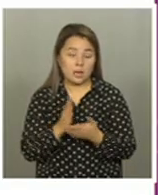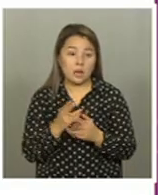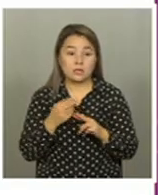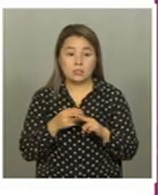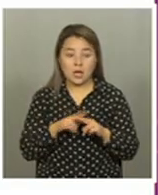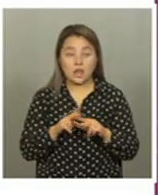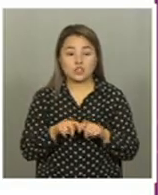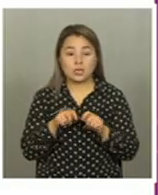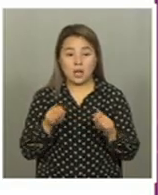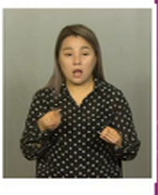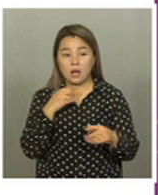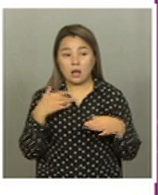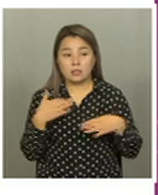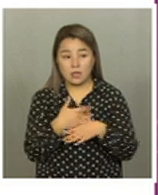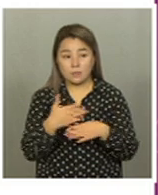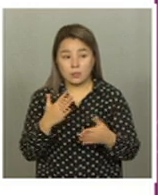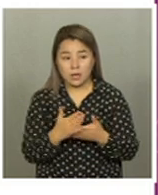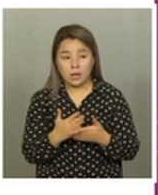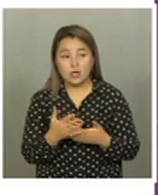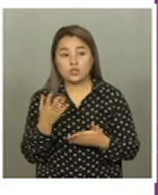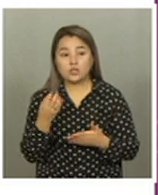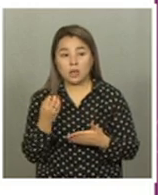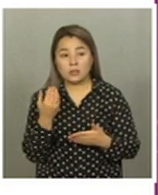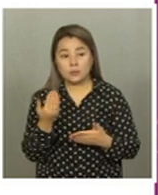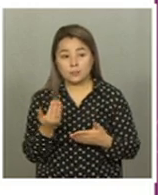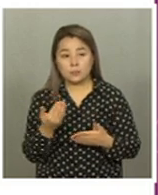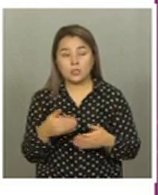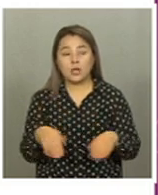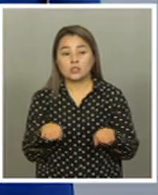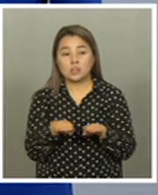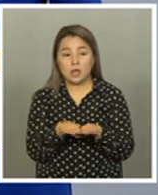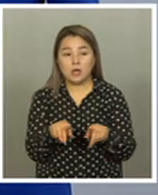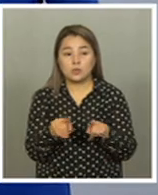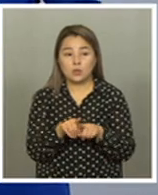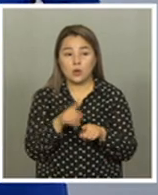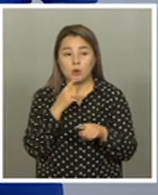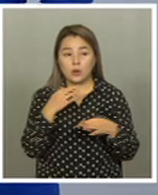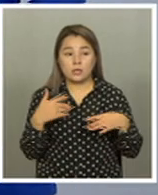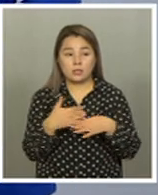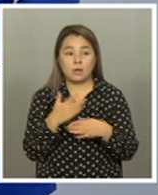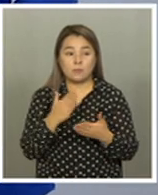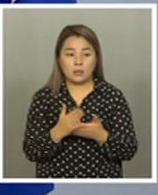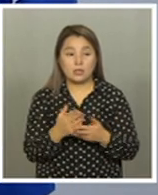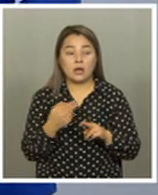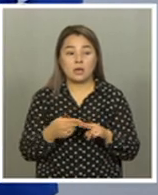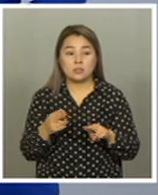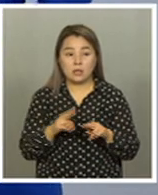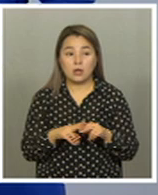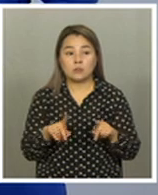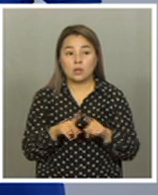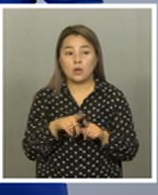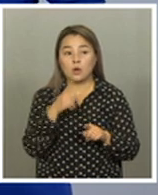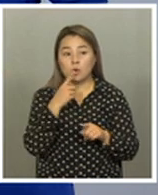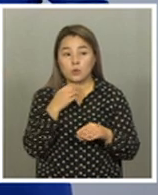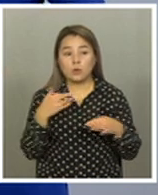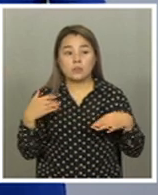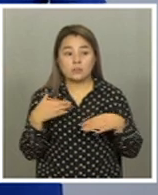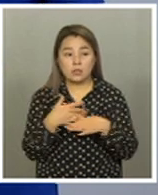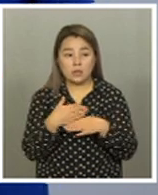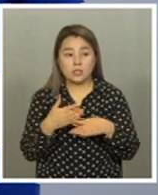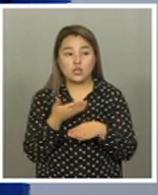ашық қан айналым жүйесі және тұйық қан айналым жүйесі. Ал енді осы қан айналым жүйелеріне